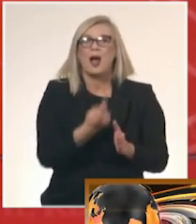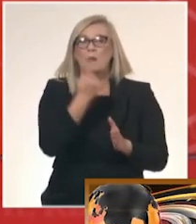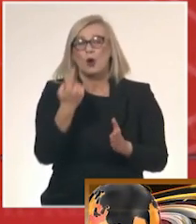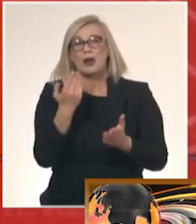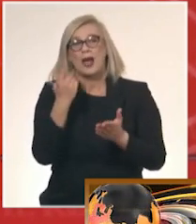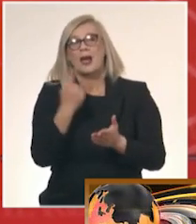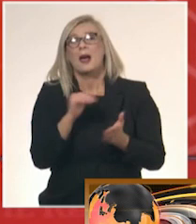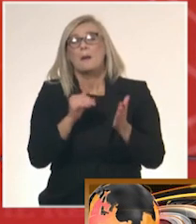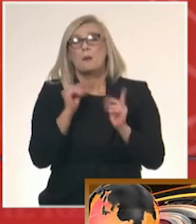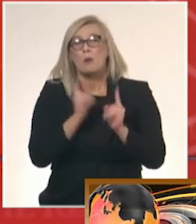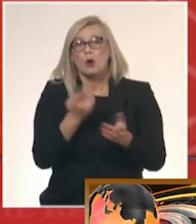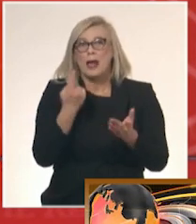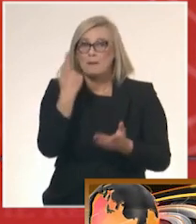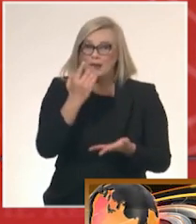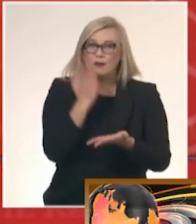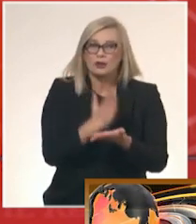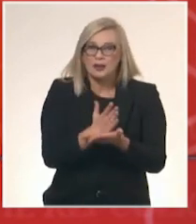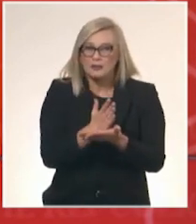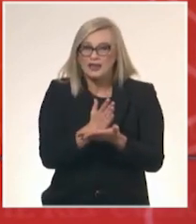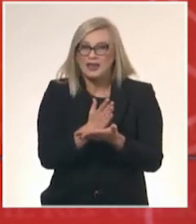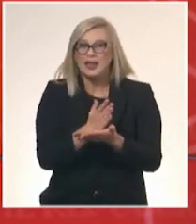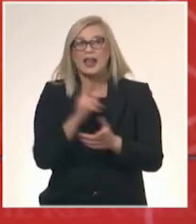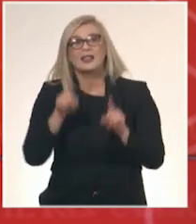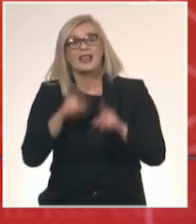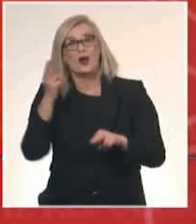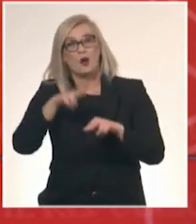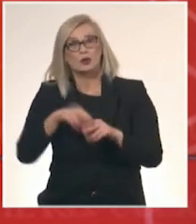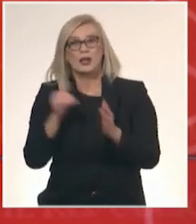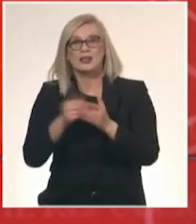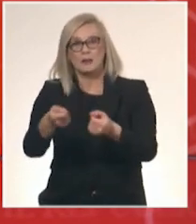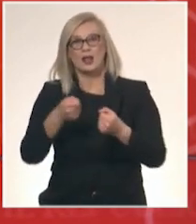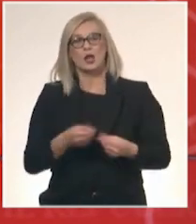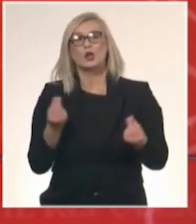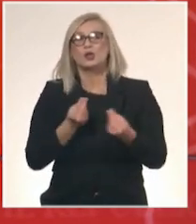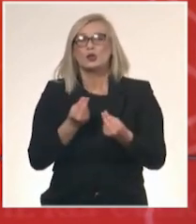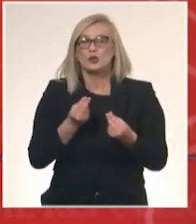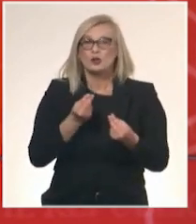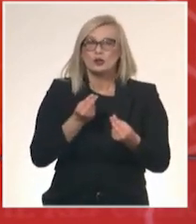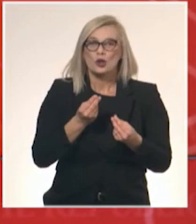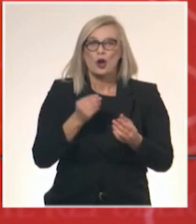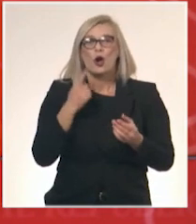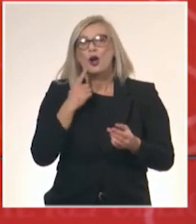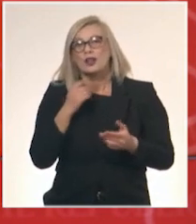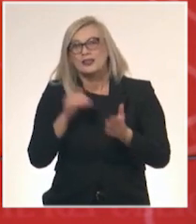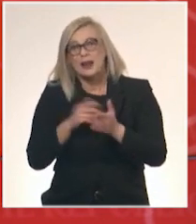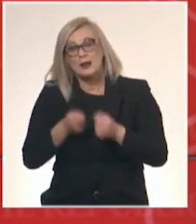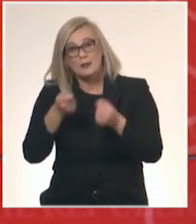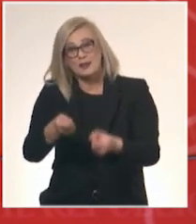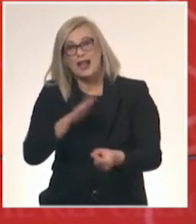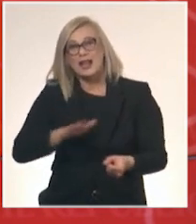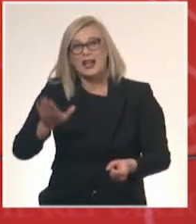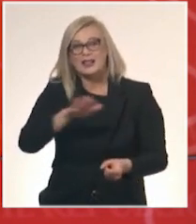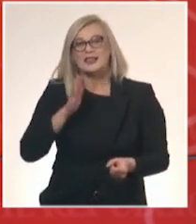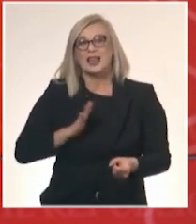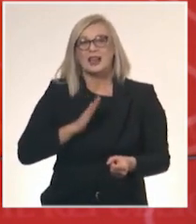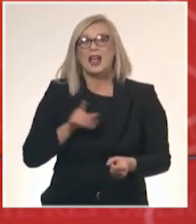политичките и идеолошките разлики. Некои одлуки треба да ги донесеме поради сите граѓани на Северна Македонија, нивната